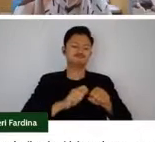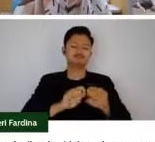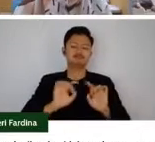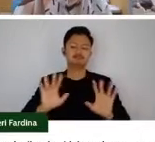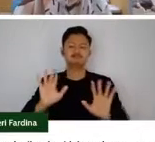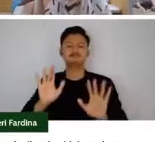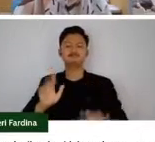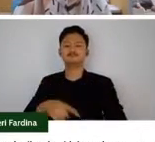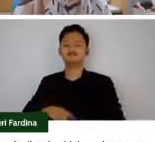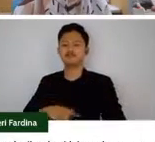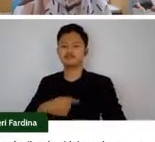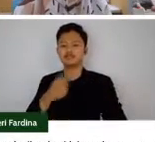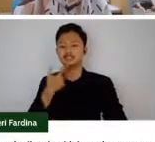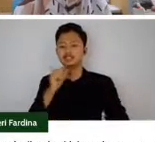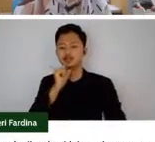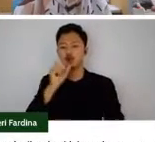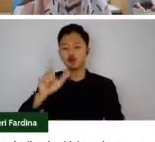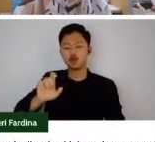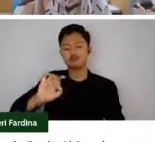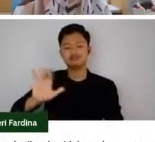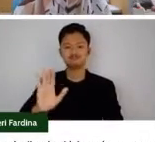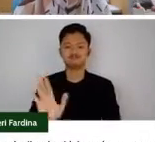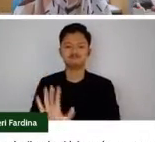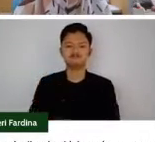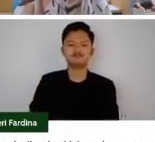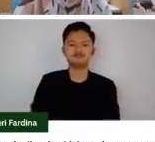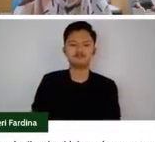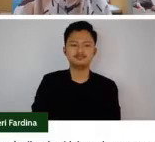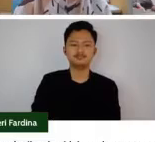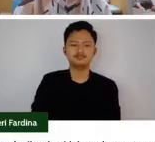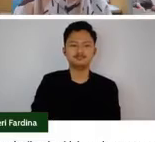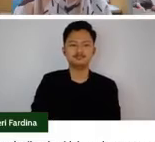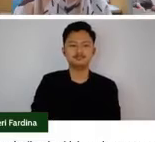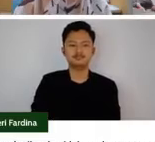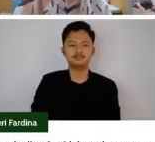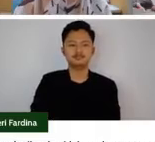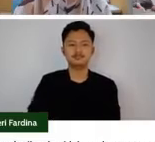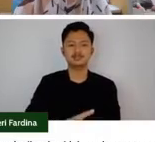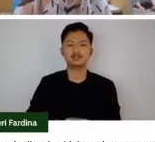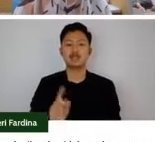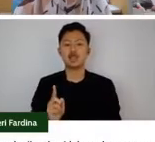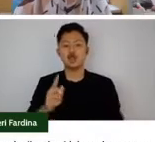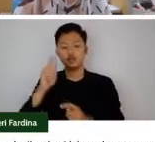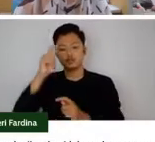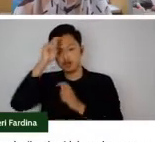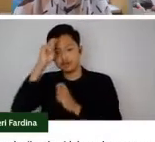Artinya dari orang-orang yang tidak sempurna. Gitu. Nah, artinya kalau ada saling menghargai di antara kita,